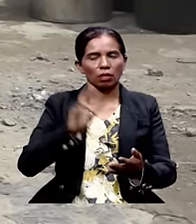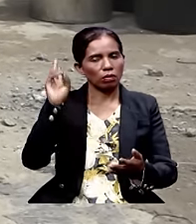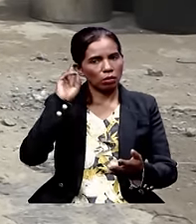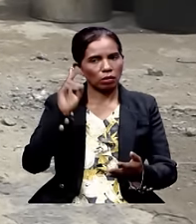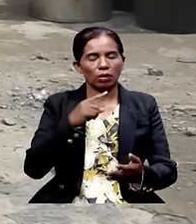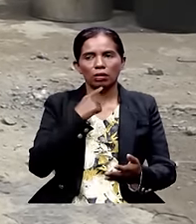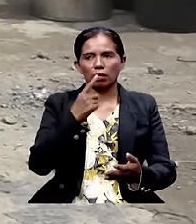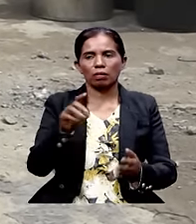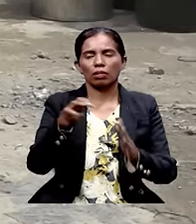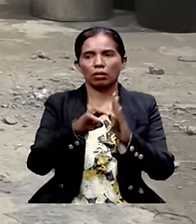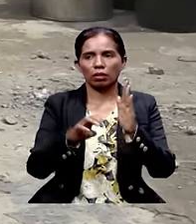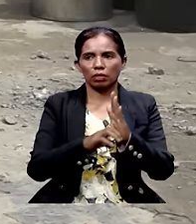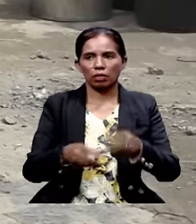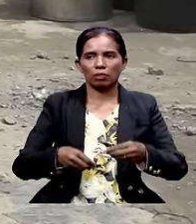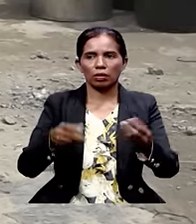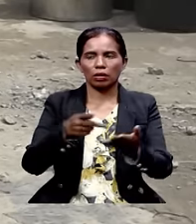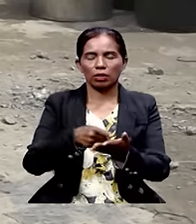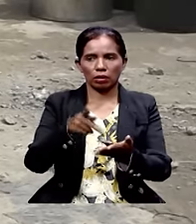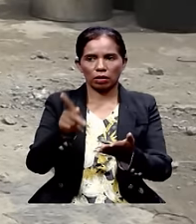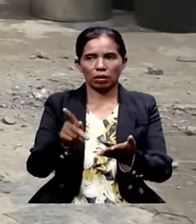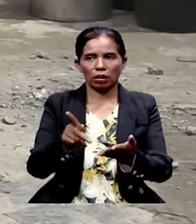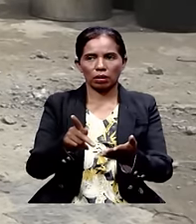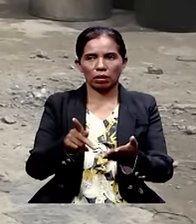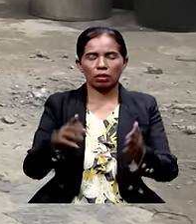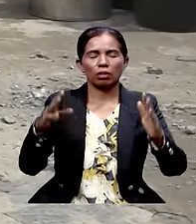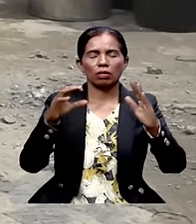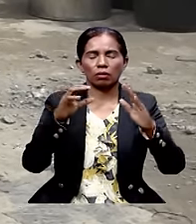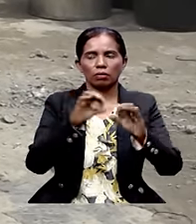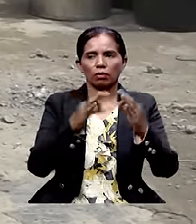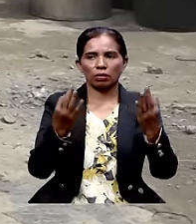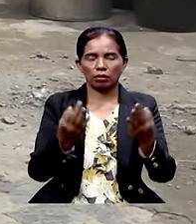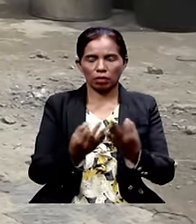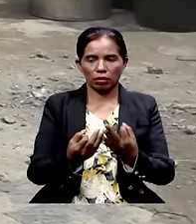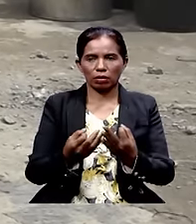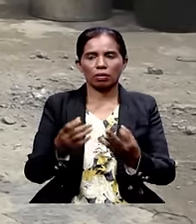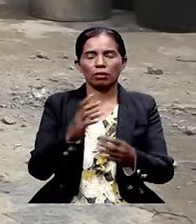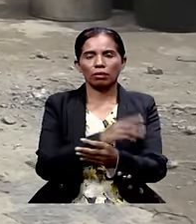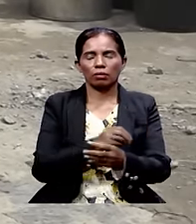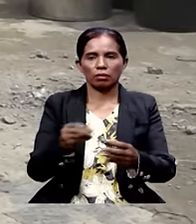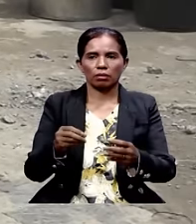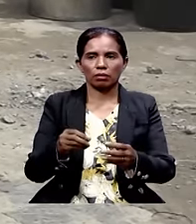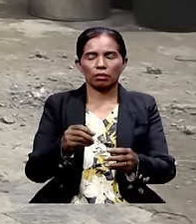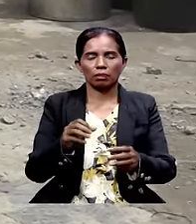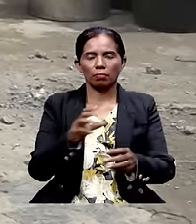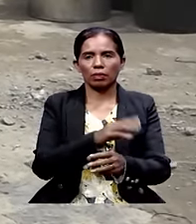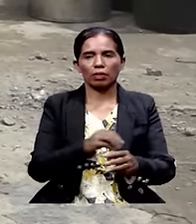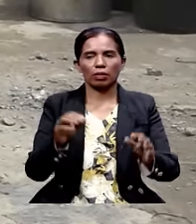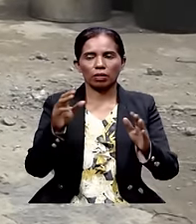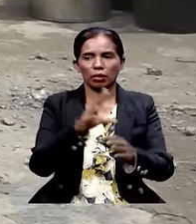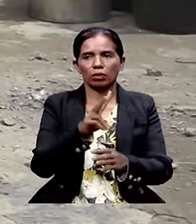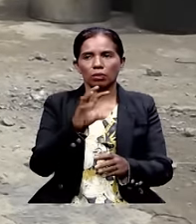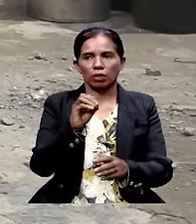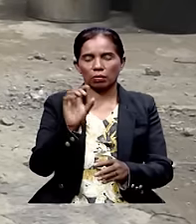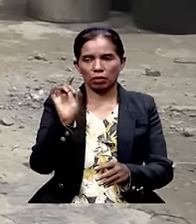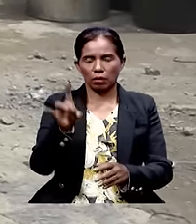hangkatak. Istadu fo ganti rugi ona ba umanaing fati ni benye hela ba. Iha